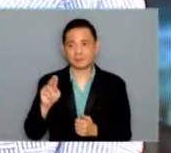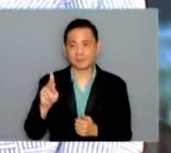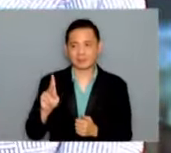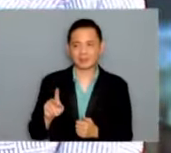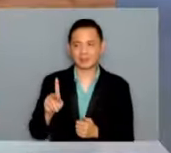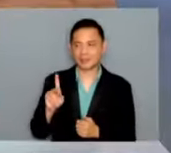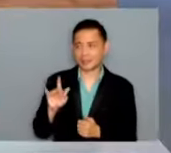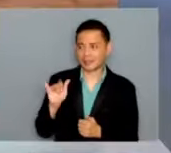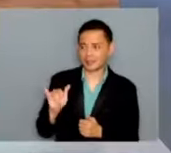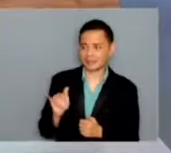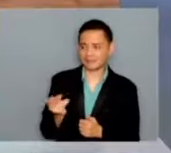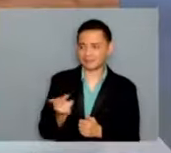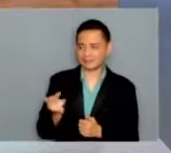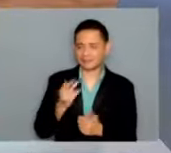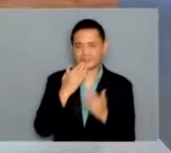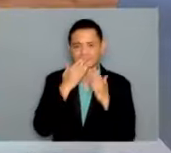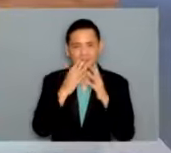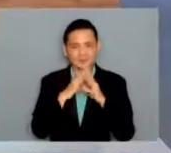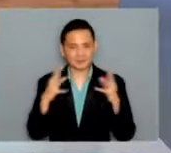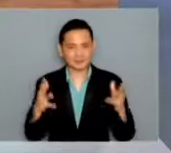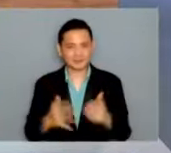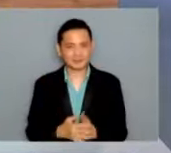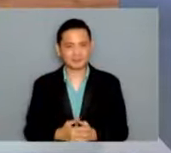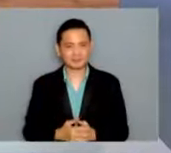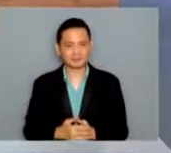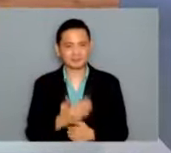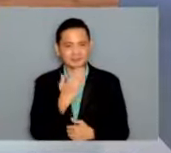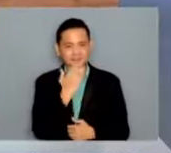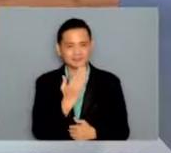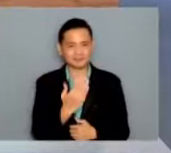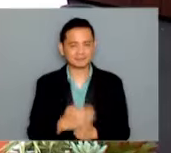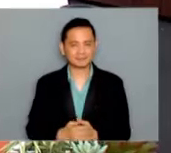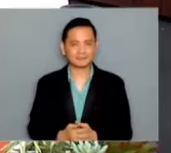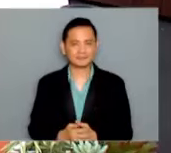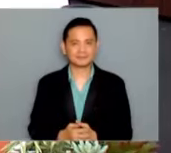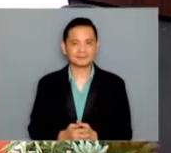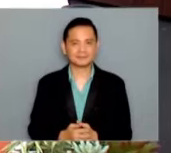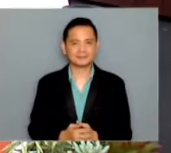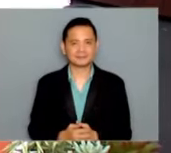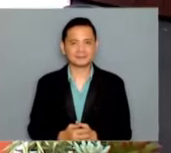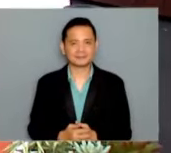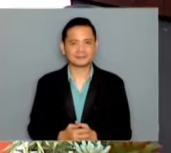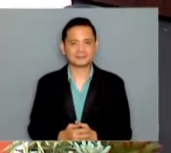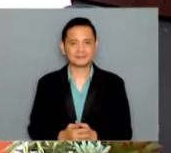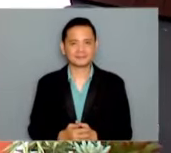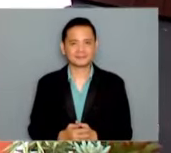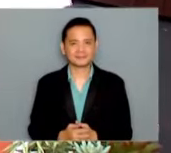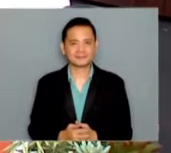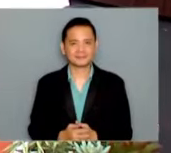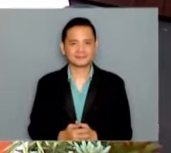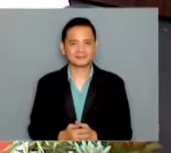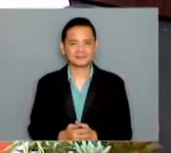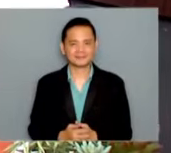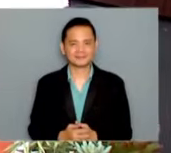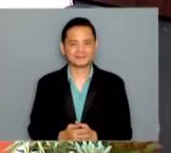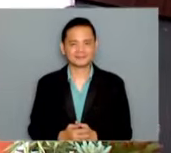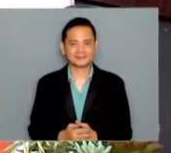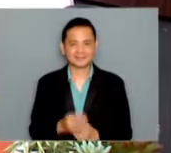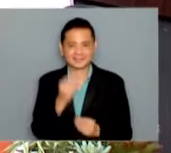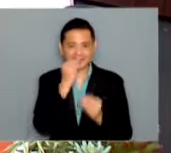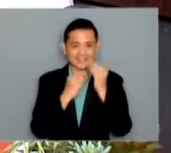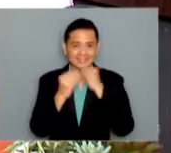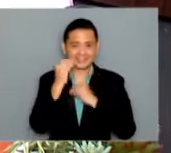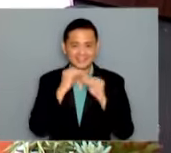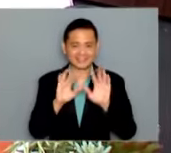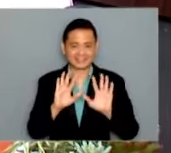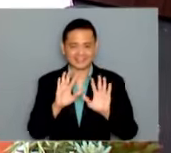Thank you very much, guys. Salamat. Thank you. Thank you. Back to you, Dimples. Ako nga pala to. Kaya pala hindi ako pinasangka.